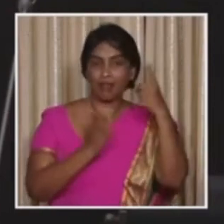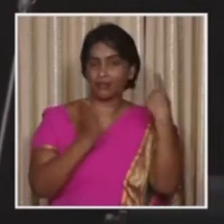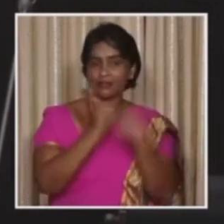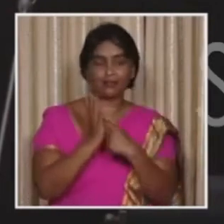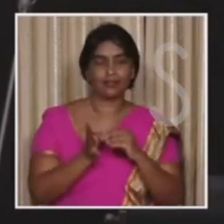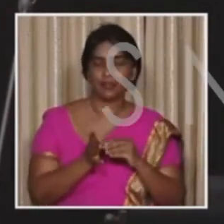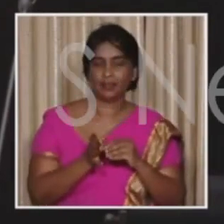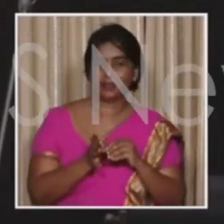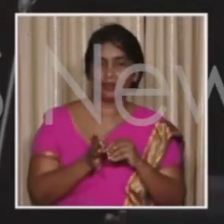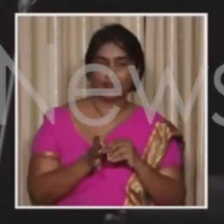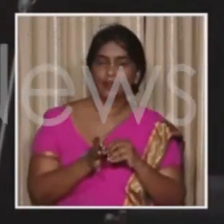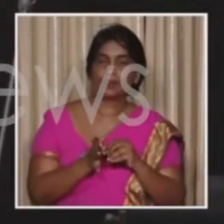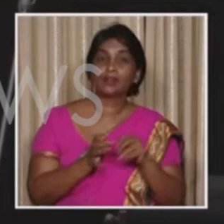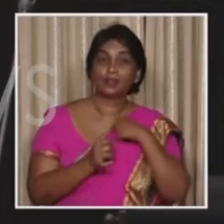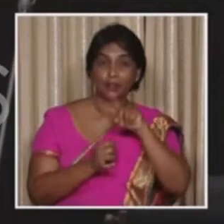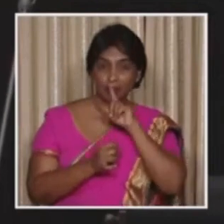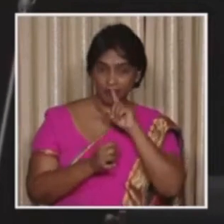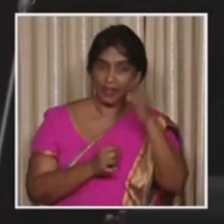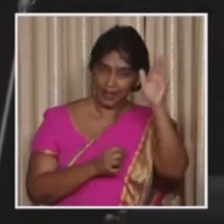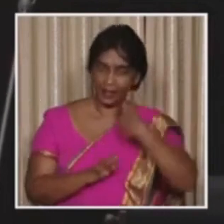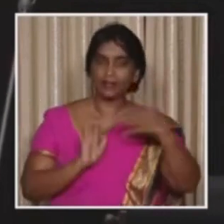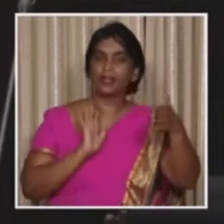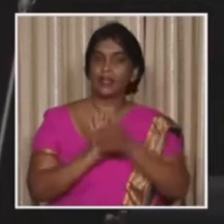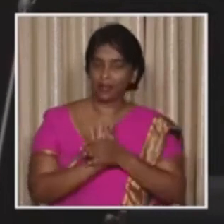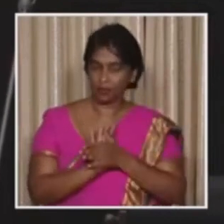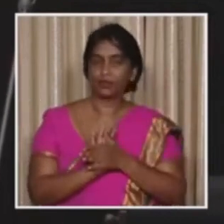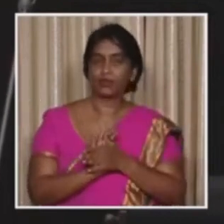නැහැ. ඒ නිසා ඔබතුමාට අපි කියන්නේ එන්න අපිත් එක්ක ආපහු.